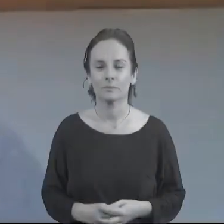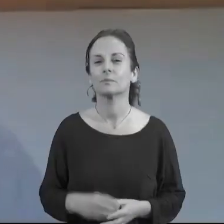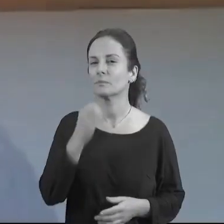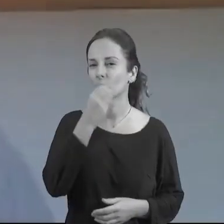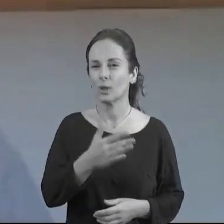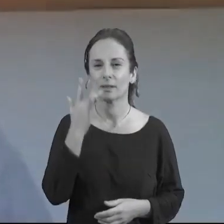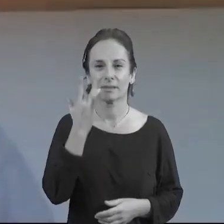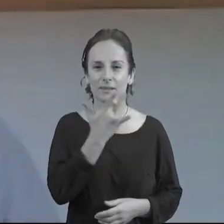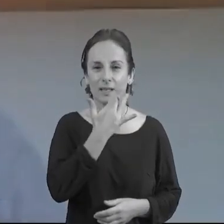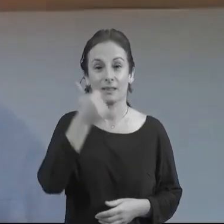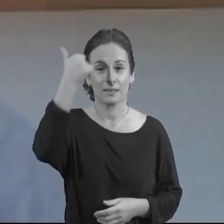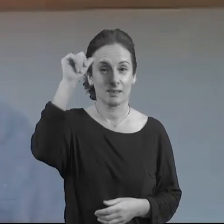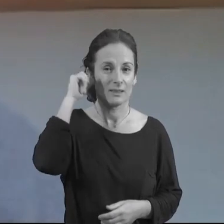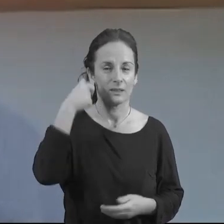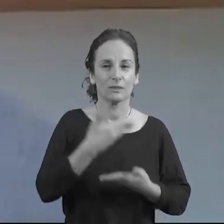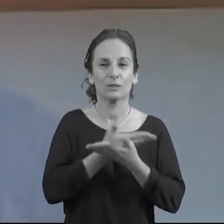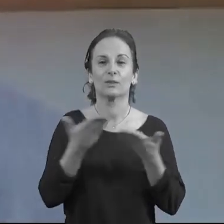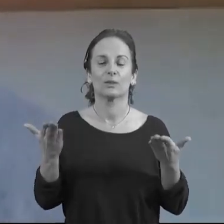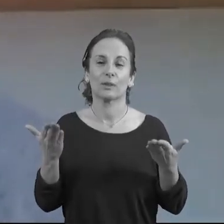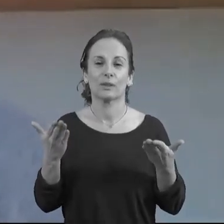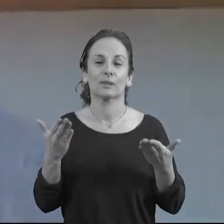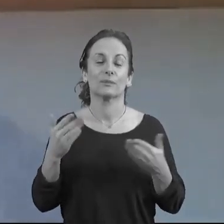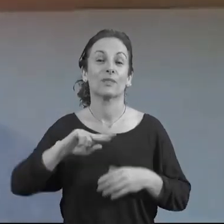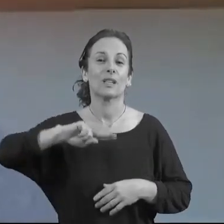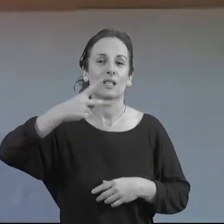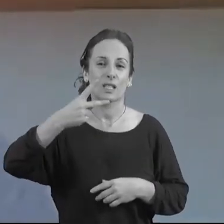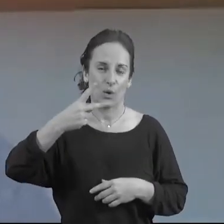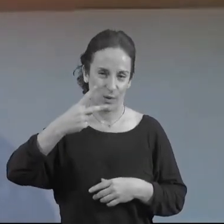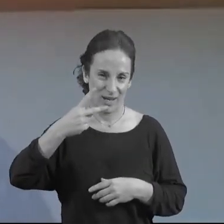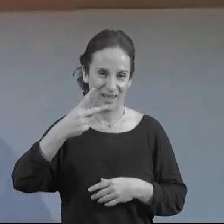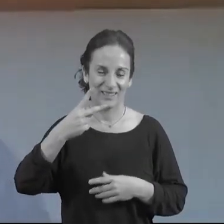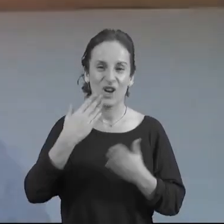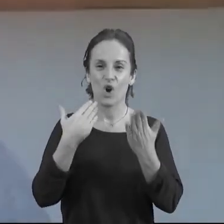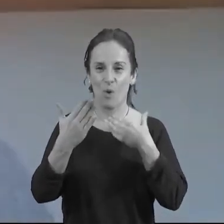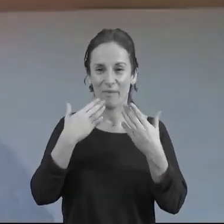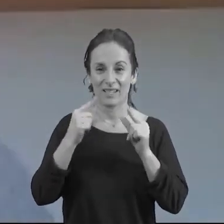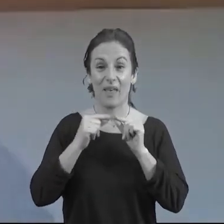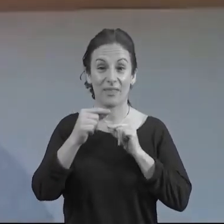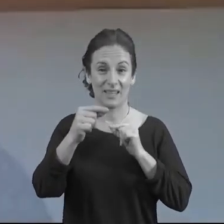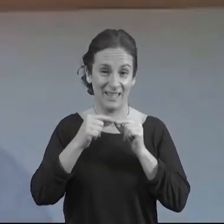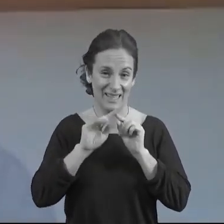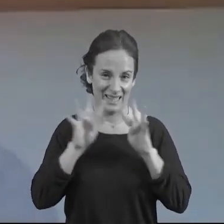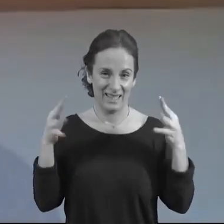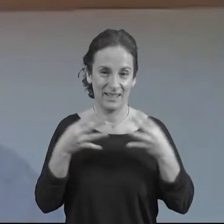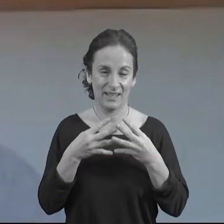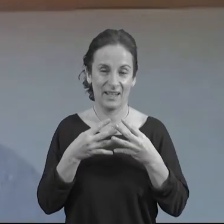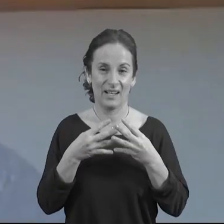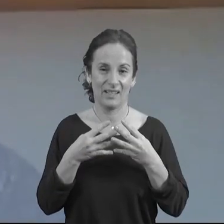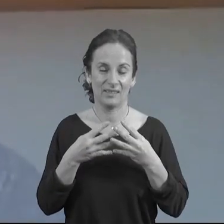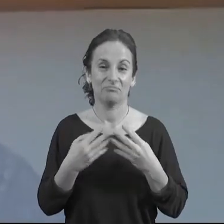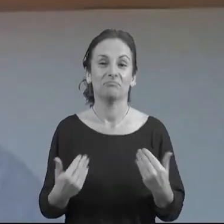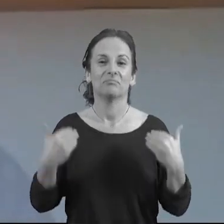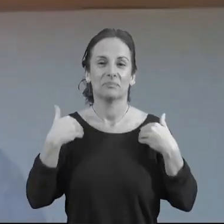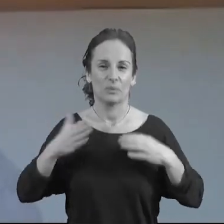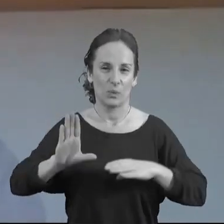Bones tardes a totes i a tots. Aquesta segona conversa en línia que hem organitzat